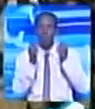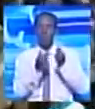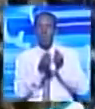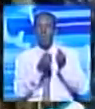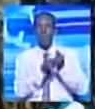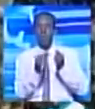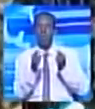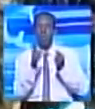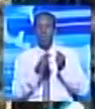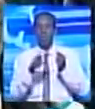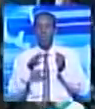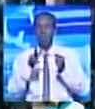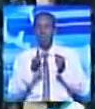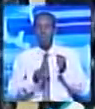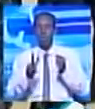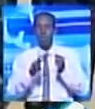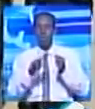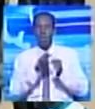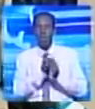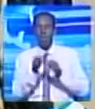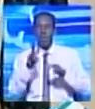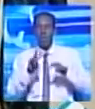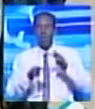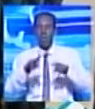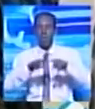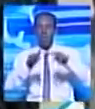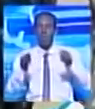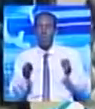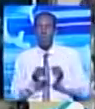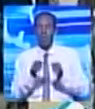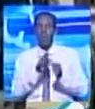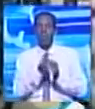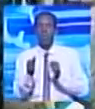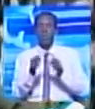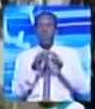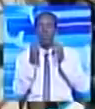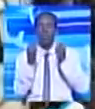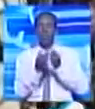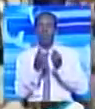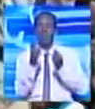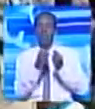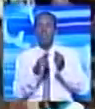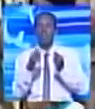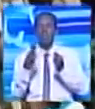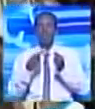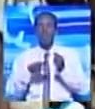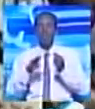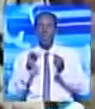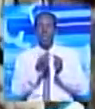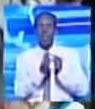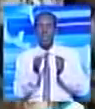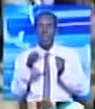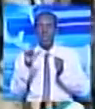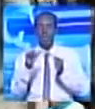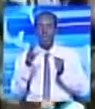où des belligérants infiltrés dans la ville se sont emparés d'un quartier. Ainsi, cet exercice de combat urbain délicat consistait à déloger